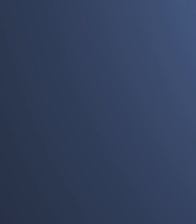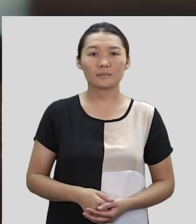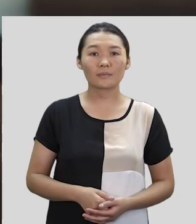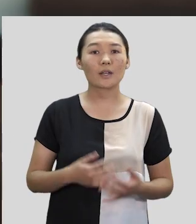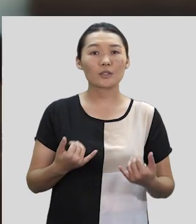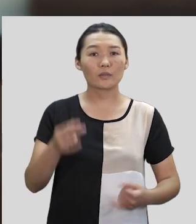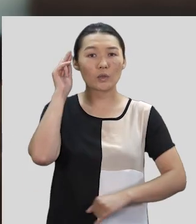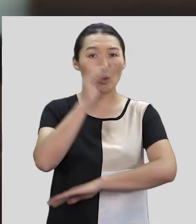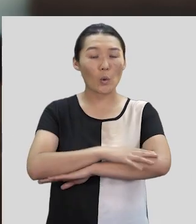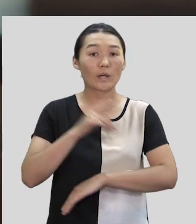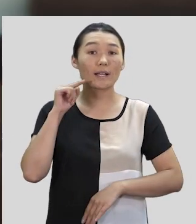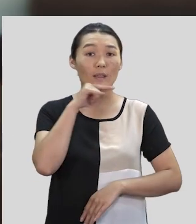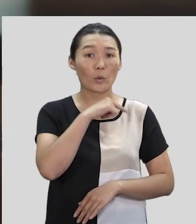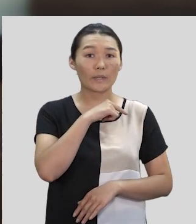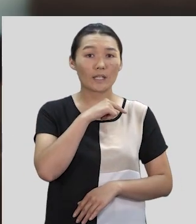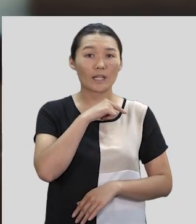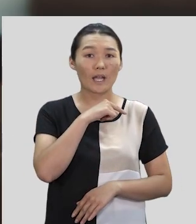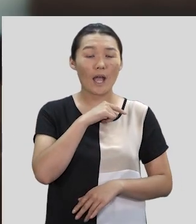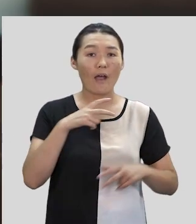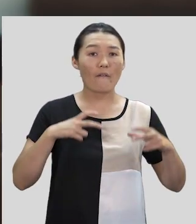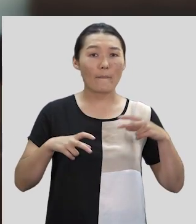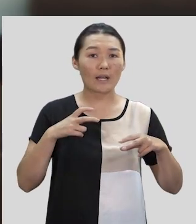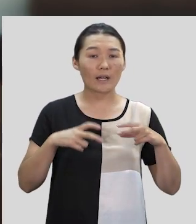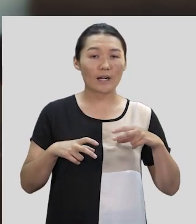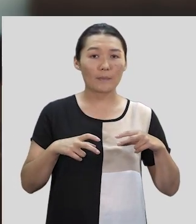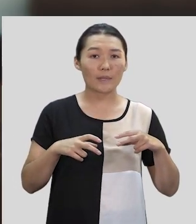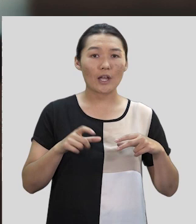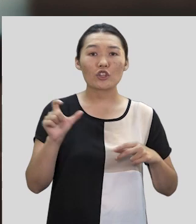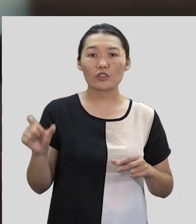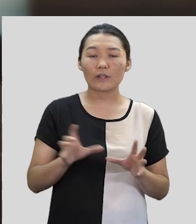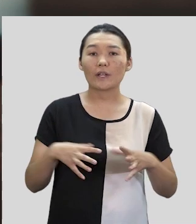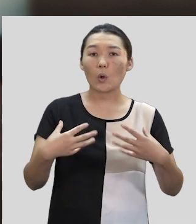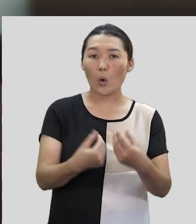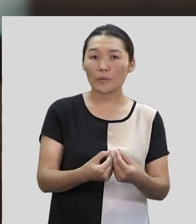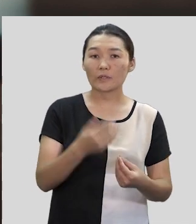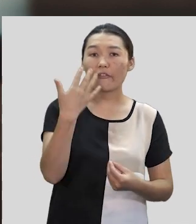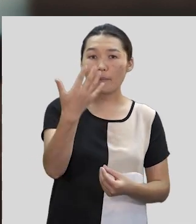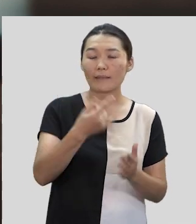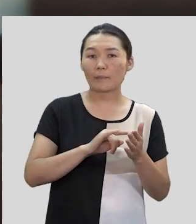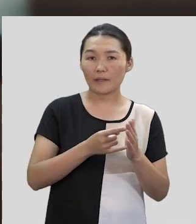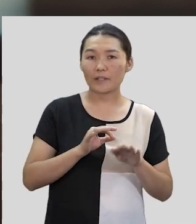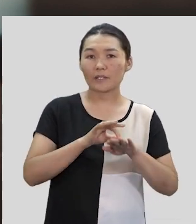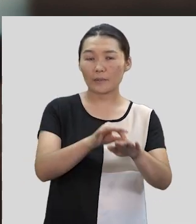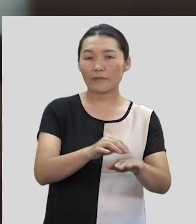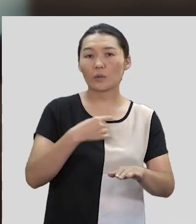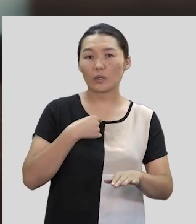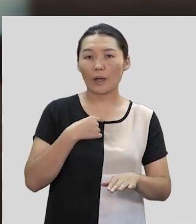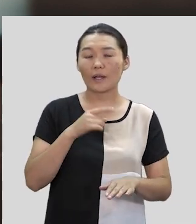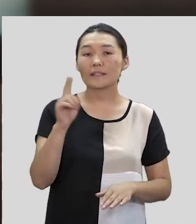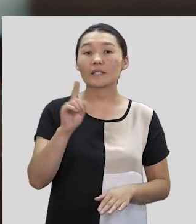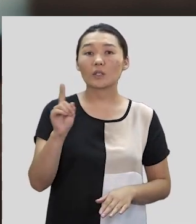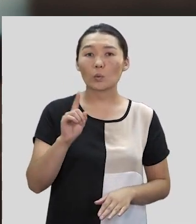сегодня урок экономики в программе курса человек и общество в пятом классе проведу я